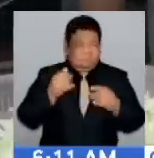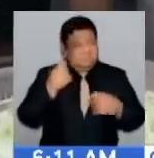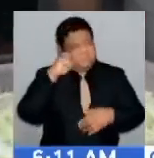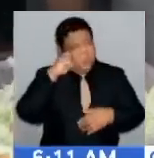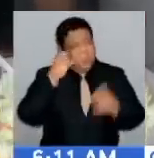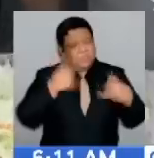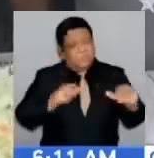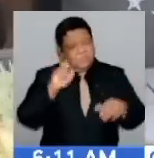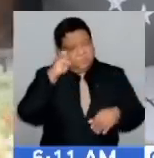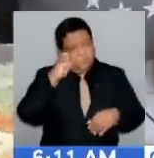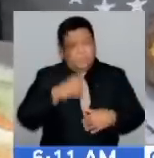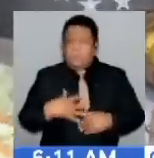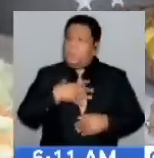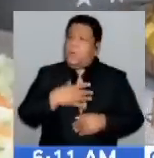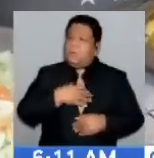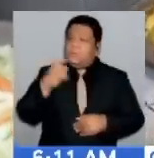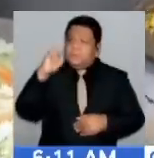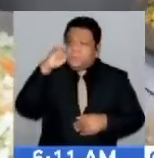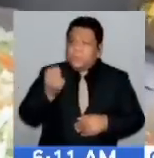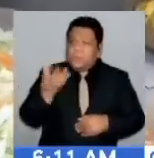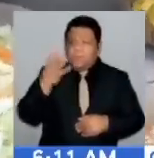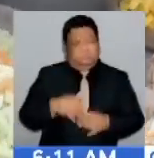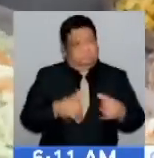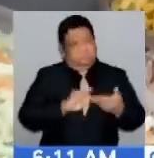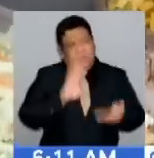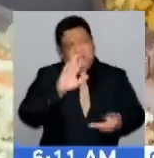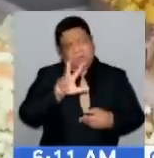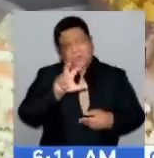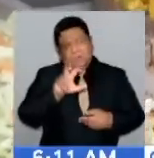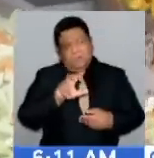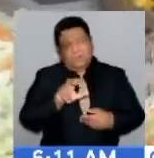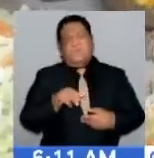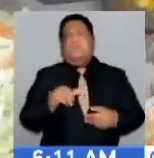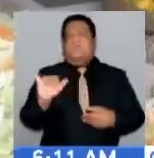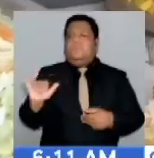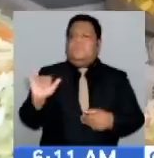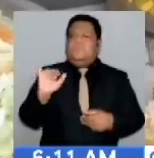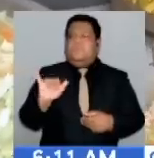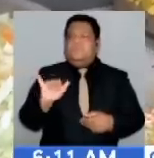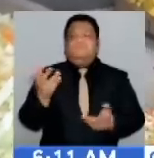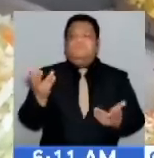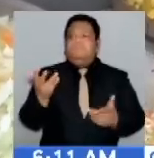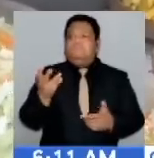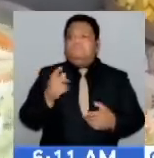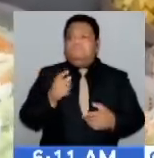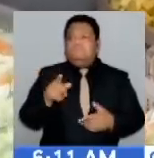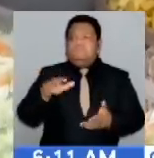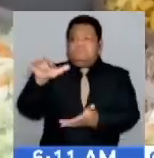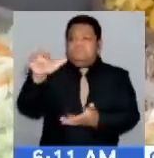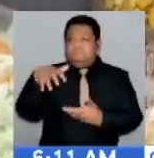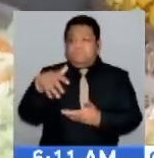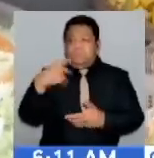niya magkano? Mahal pa rin po, 300 pa rin po eh. 300 pa rin. Ano sabi sa inyo ng mga kinukunan ninyo, yung mga nagbabagsak? Eh, no choice naman